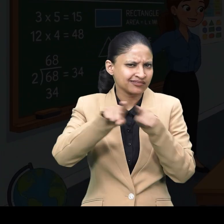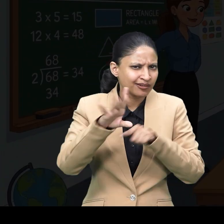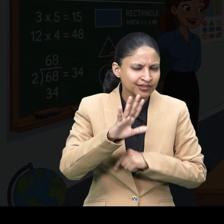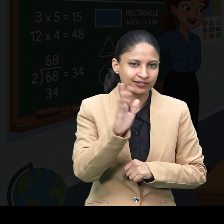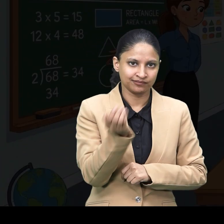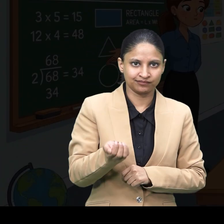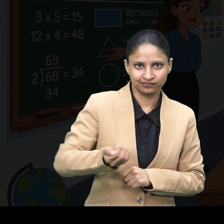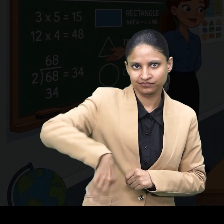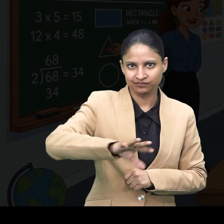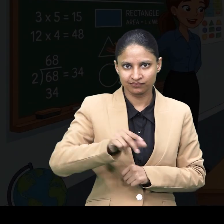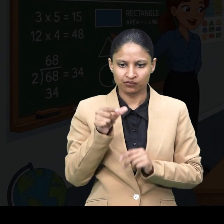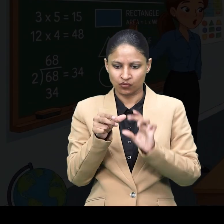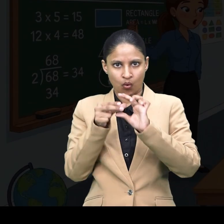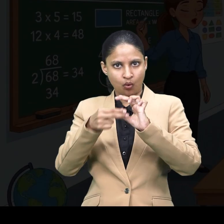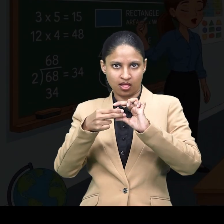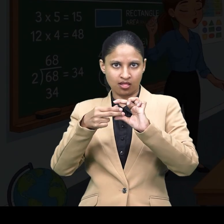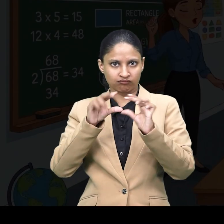उदाहरण के लिए एक पासा।